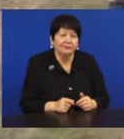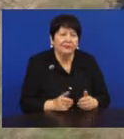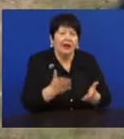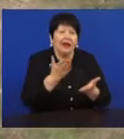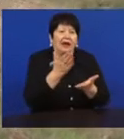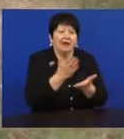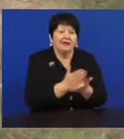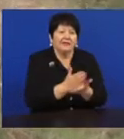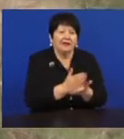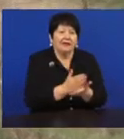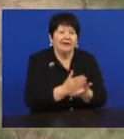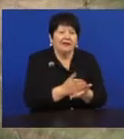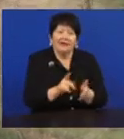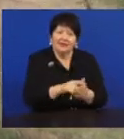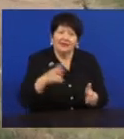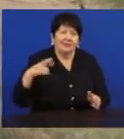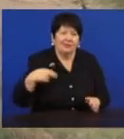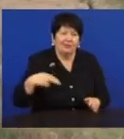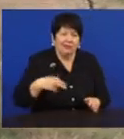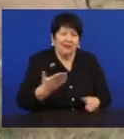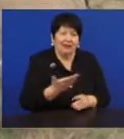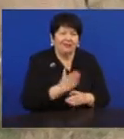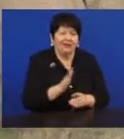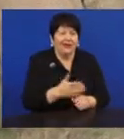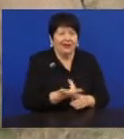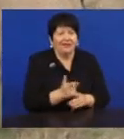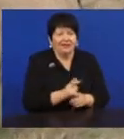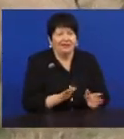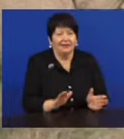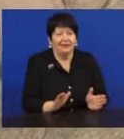Înțeles că sunt și premii. Da,